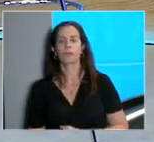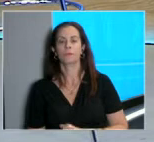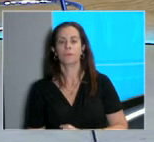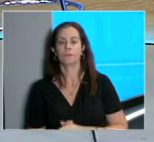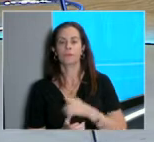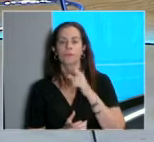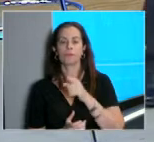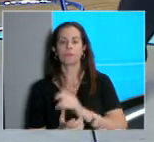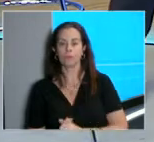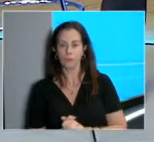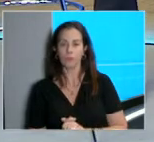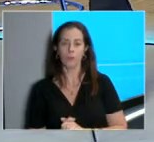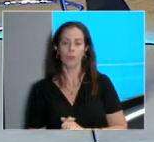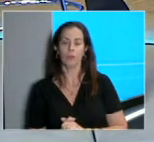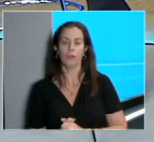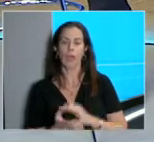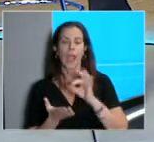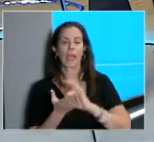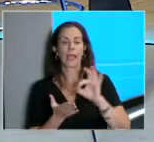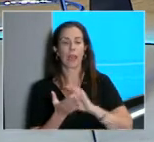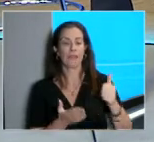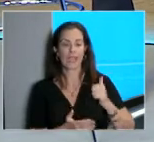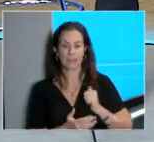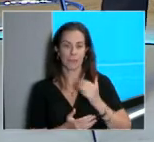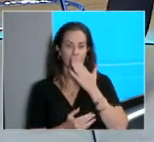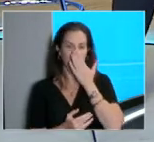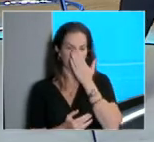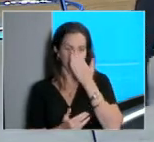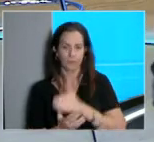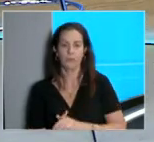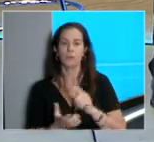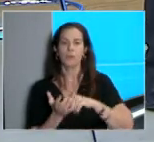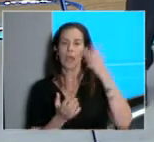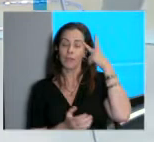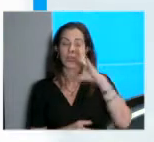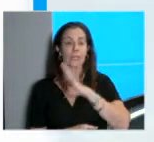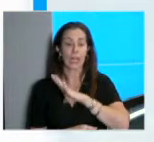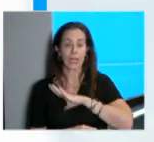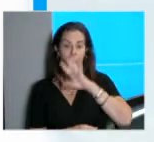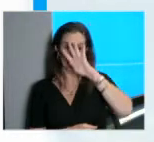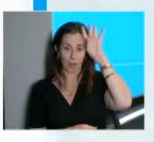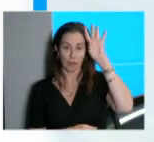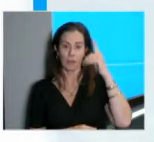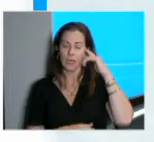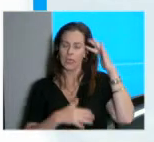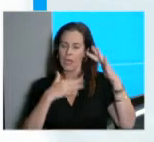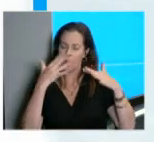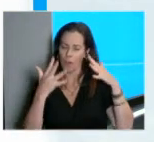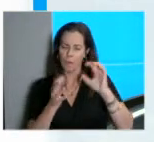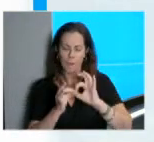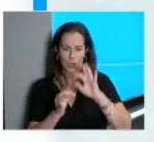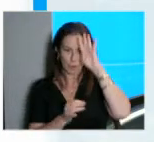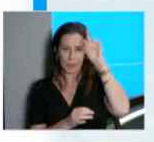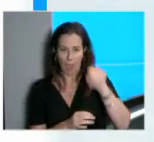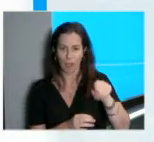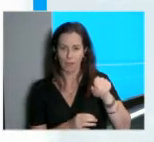אמיר בוחבוט, ידידנו. הכתב הצבאי של וואלה ניוז, שימו לב מה הוא מצייץ, כדי להבין את גודל האיום האיראני. דמיינו סיריה בשתי